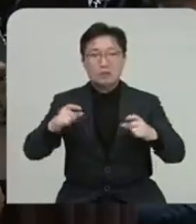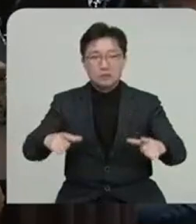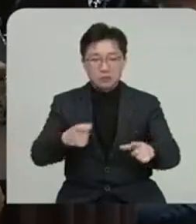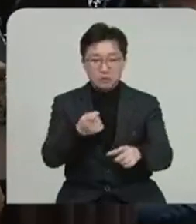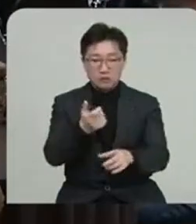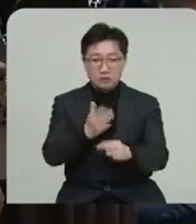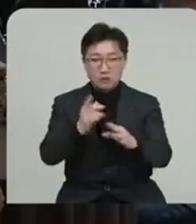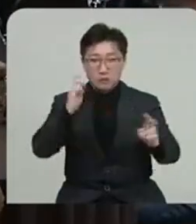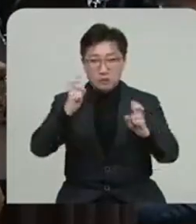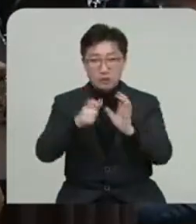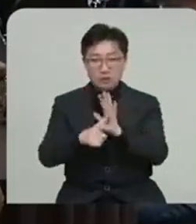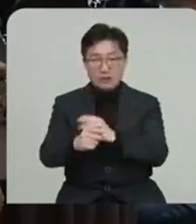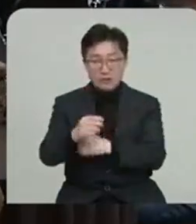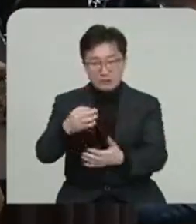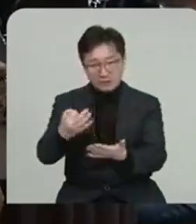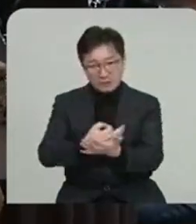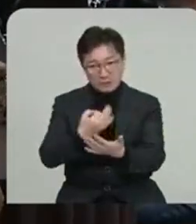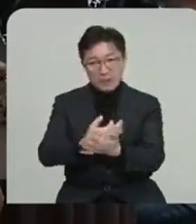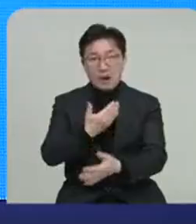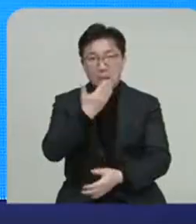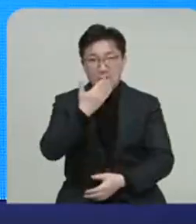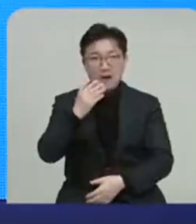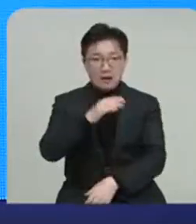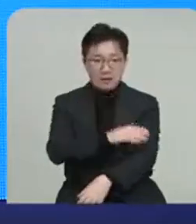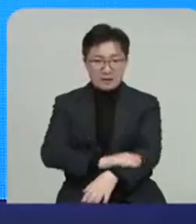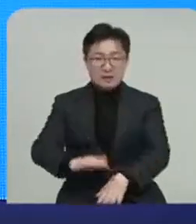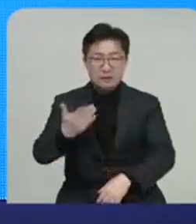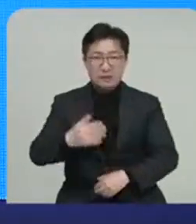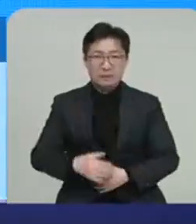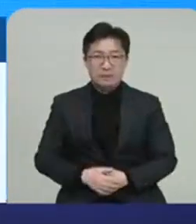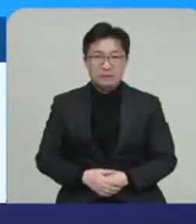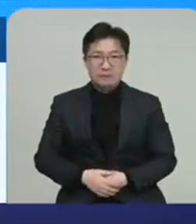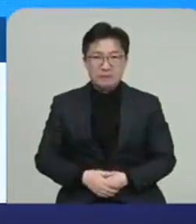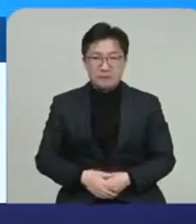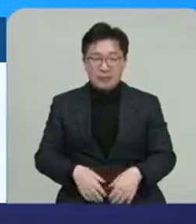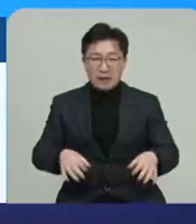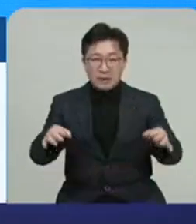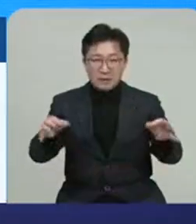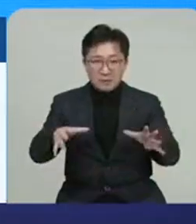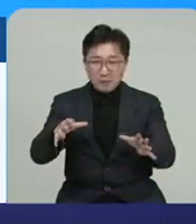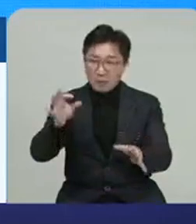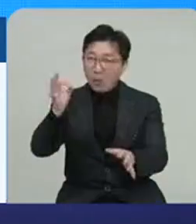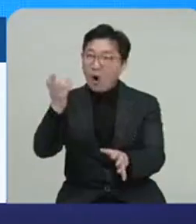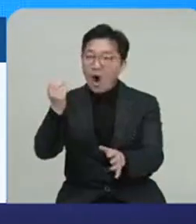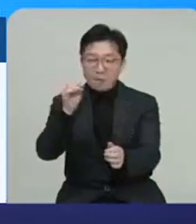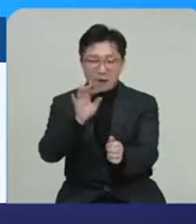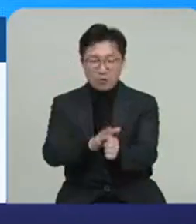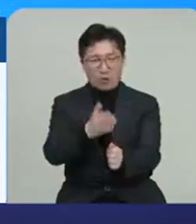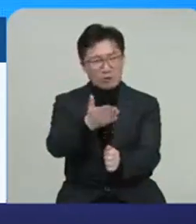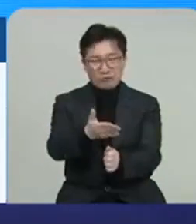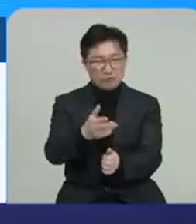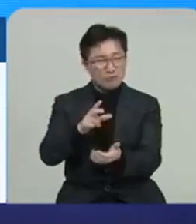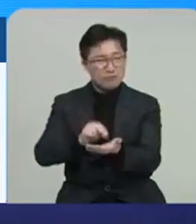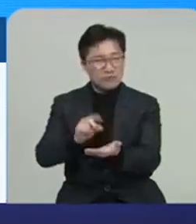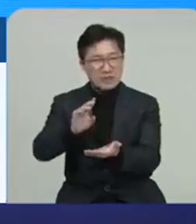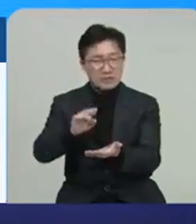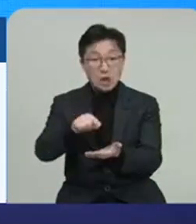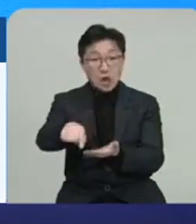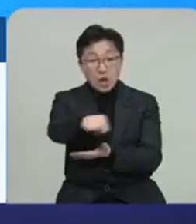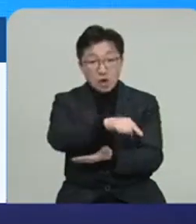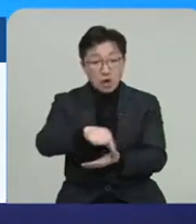경쟁력이 강화될 것으로 기대하고 있습니다. 일시적인 자금 지원이 중요한 것이 아니라